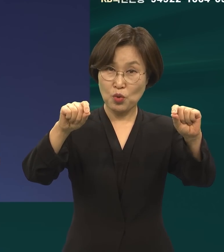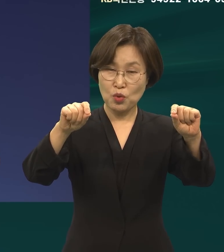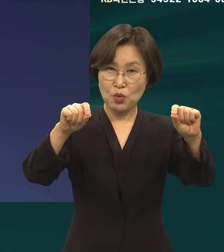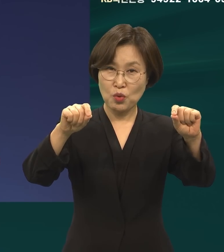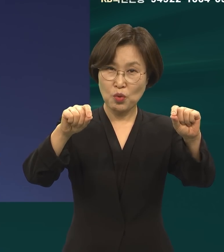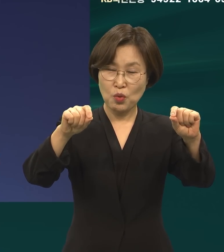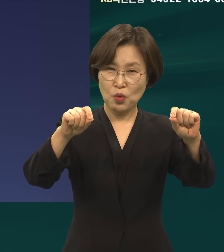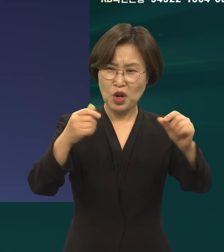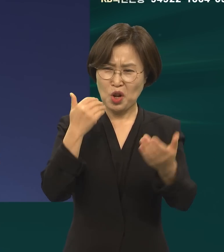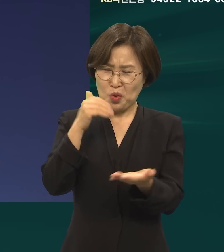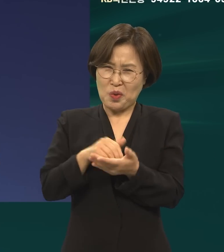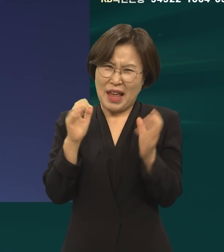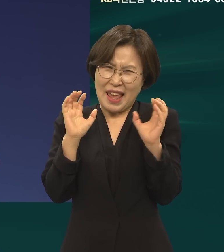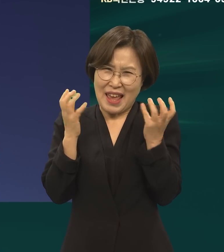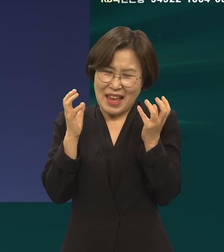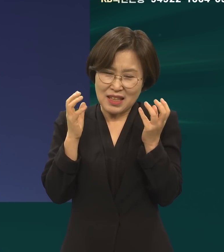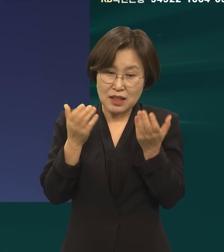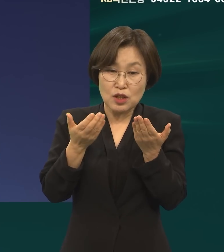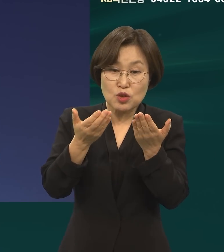한돌된 애기한테 주면 어떻게 하겠습니까?